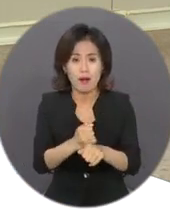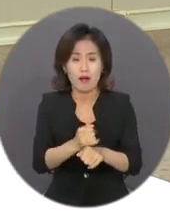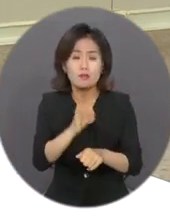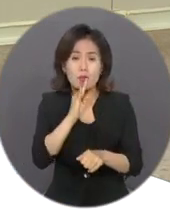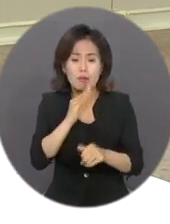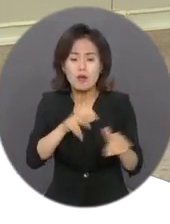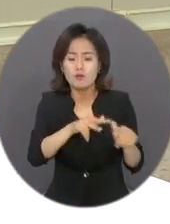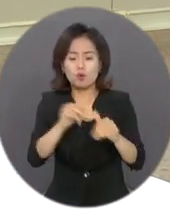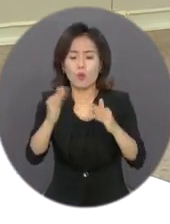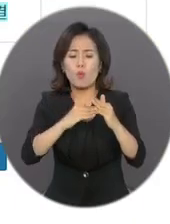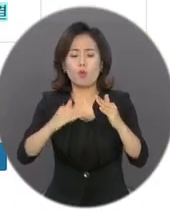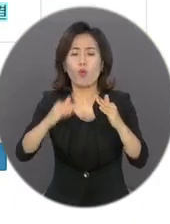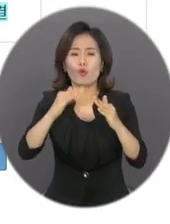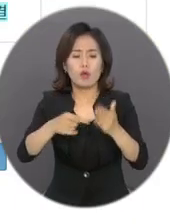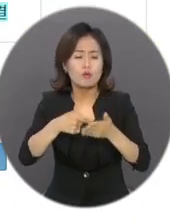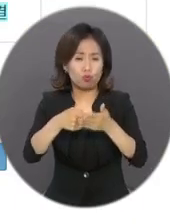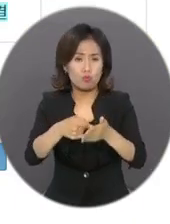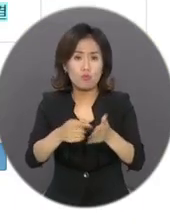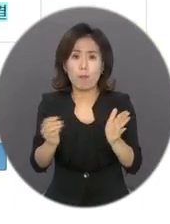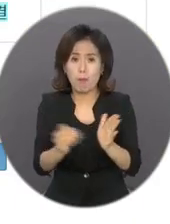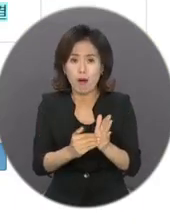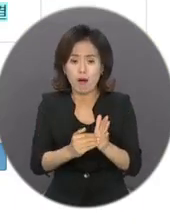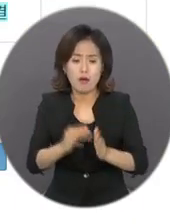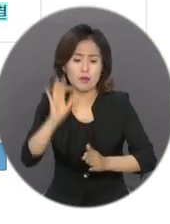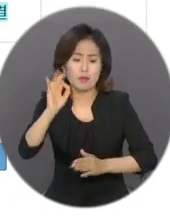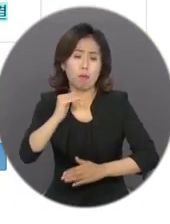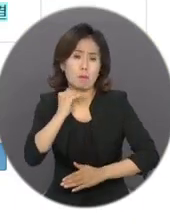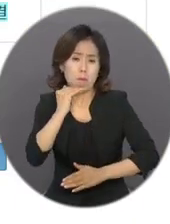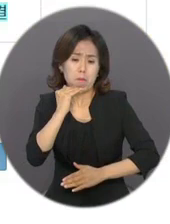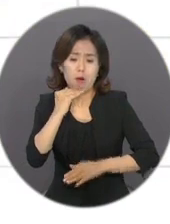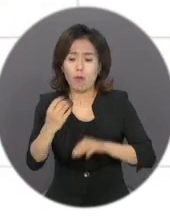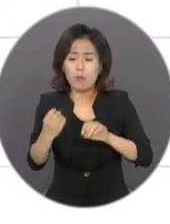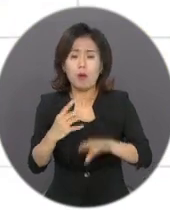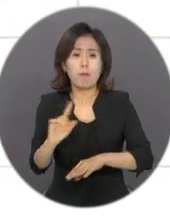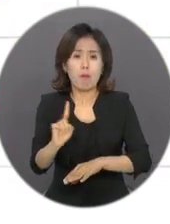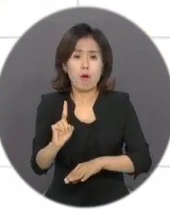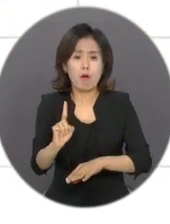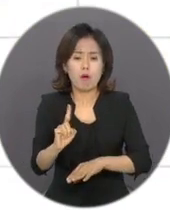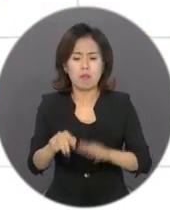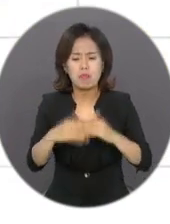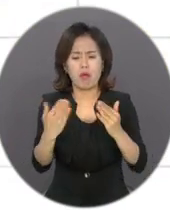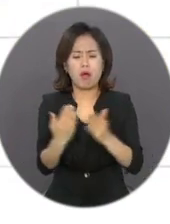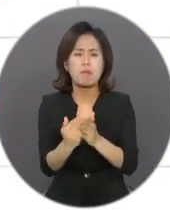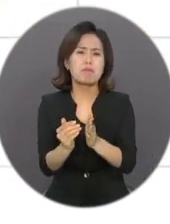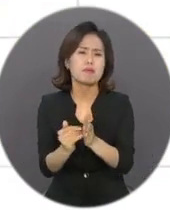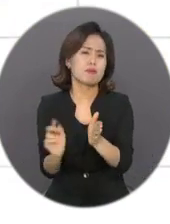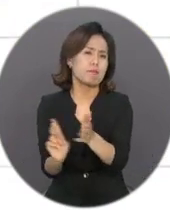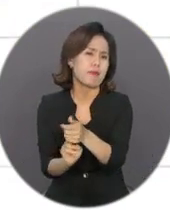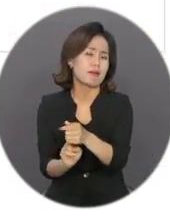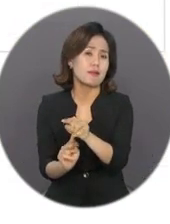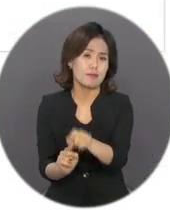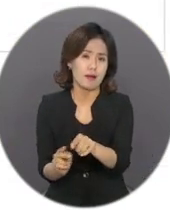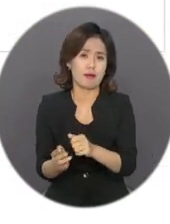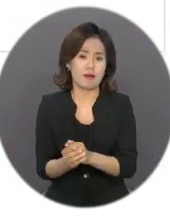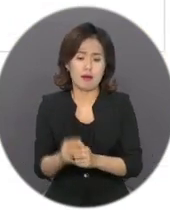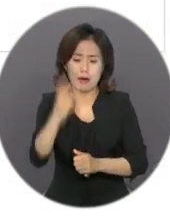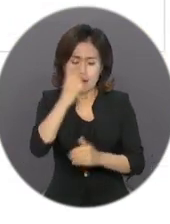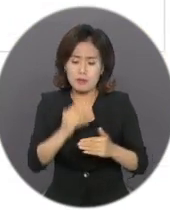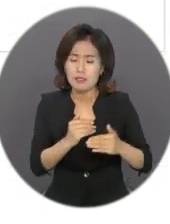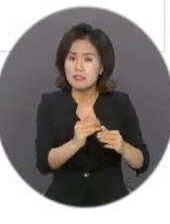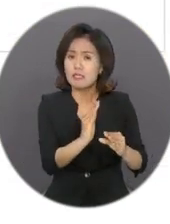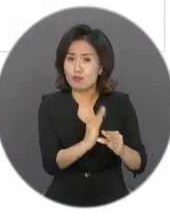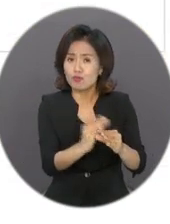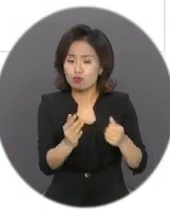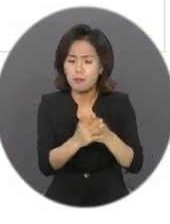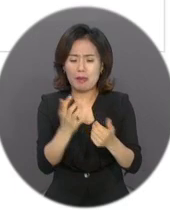실제 정보공개 청구를 했습니다 열흘에 기한을 기다려 mbc가 받은 것은 비공개 한다는 답변이었습니다 감사가 진행